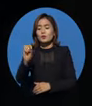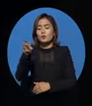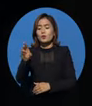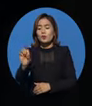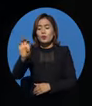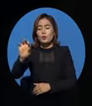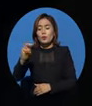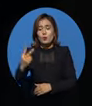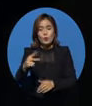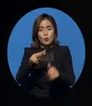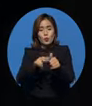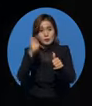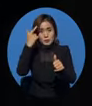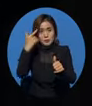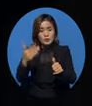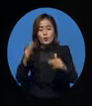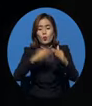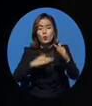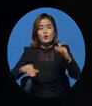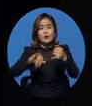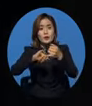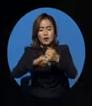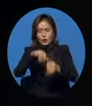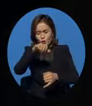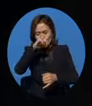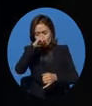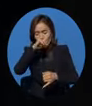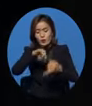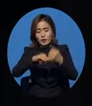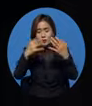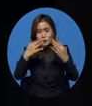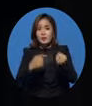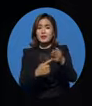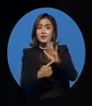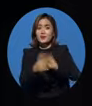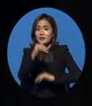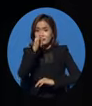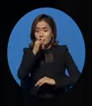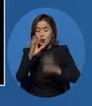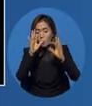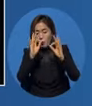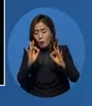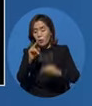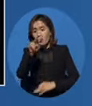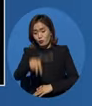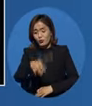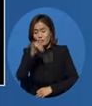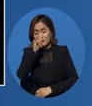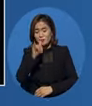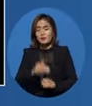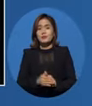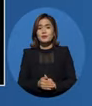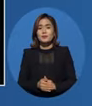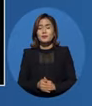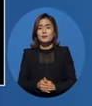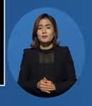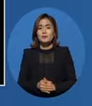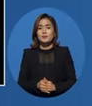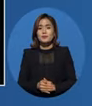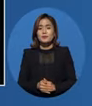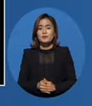제가 서 공약을 보니까 여러 가지 좋은 공약들이 만 많으셔서 저도 그걸 많이 보고 있습니다 네 이제 단